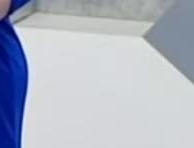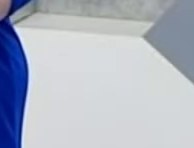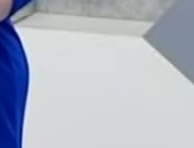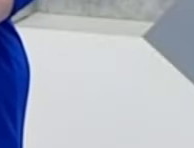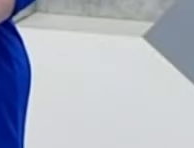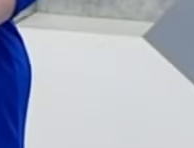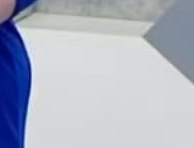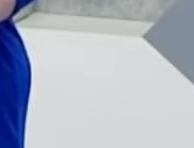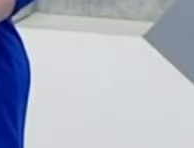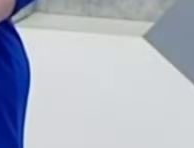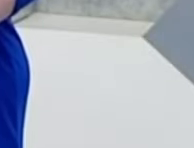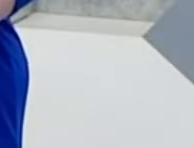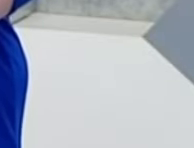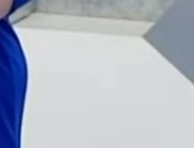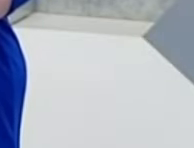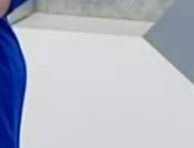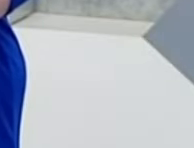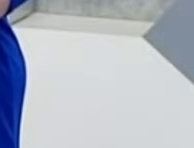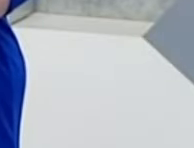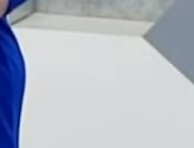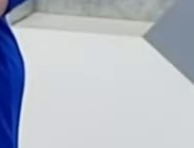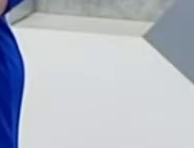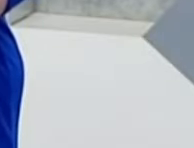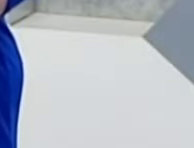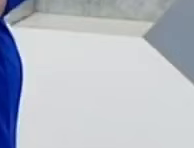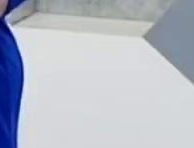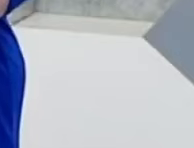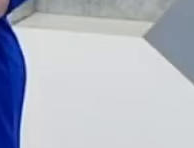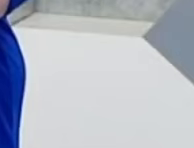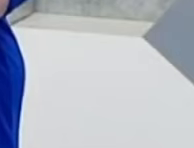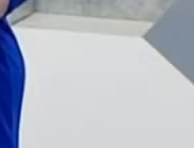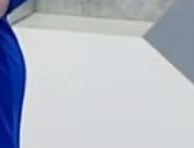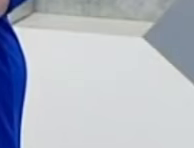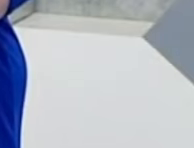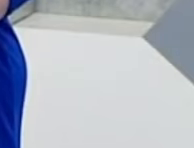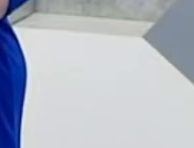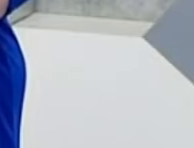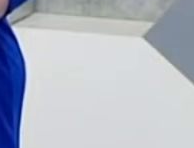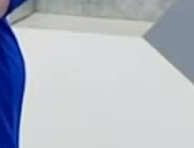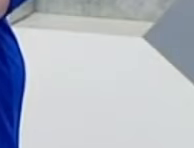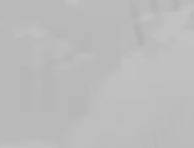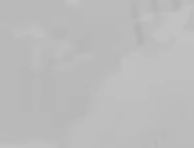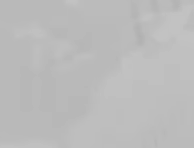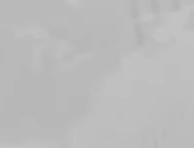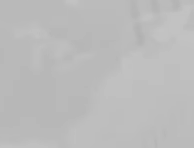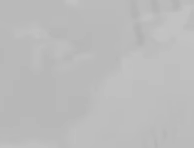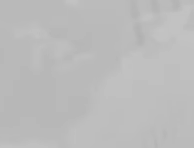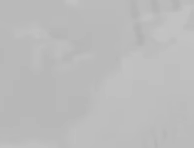GMA Pinoy TV at sa www.gmanews.tv.